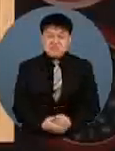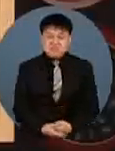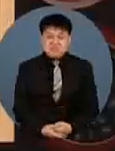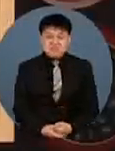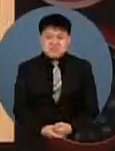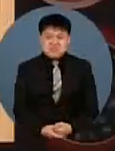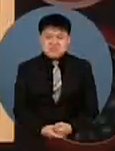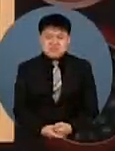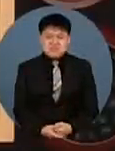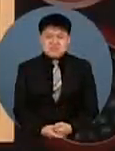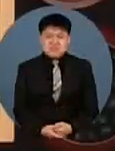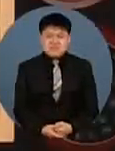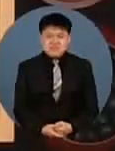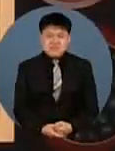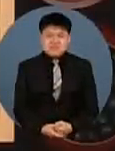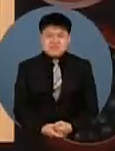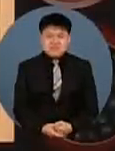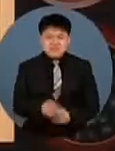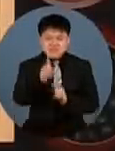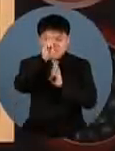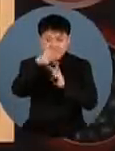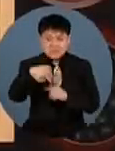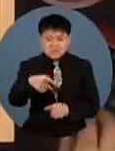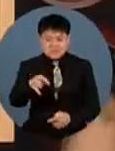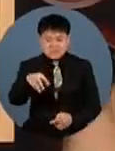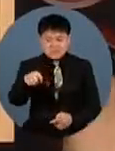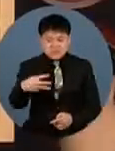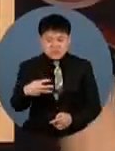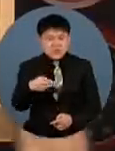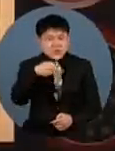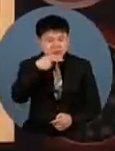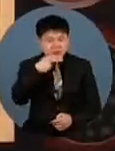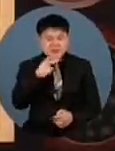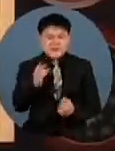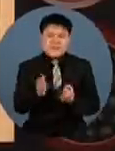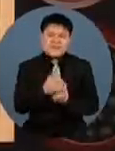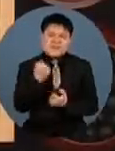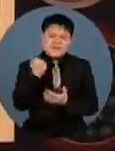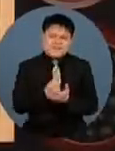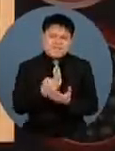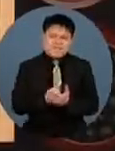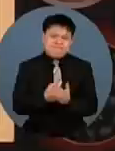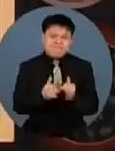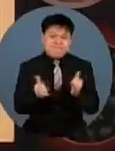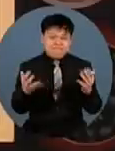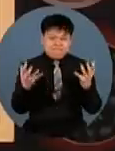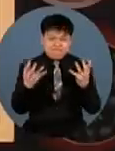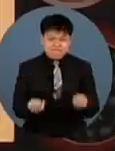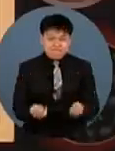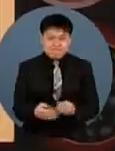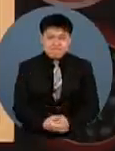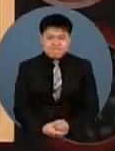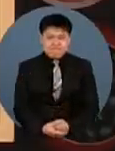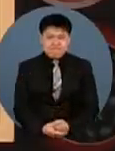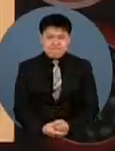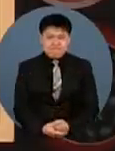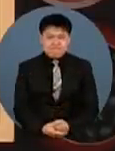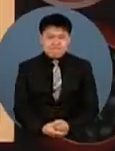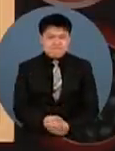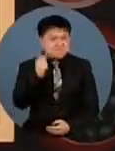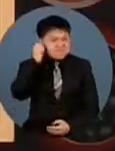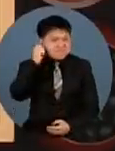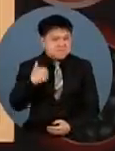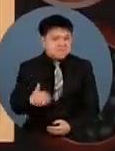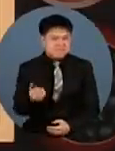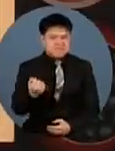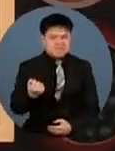네, 요즘 뭐 이세돌 구단이 없어서 아쉬워하는 팬분들이 많은데요. 네, 중국세가 강하니까